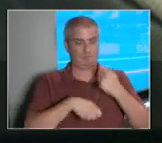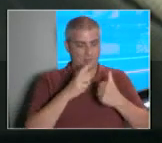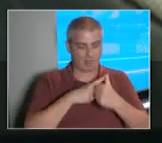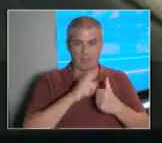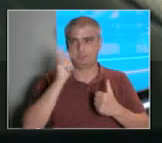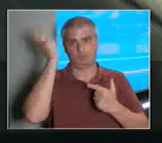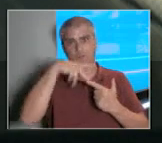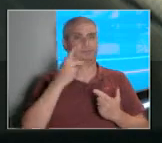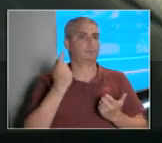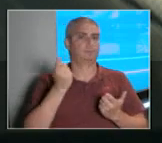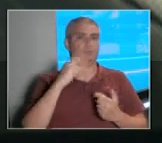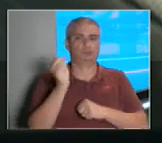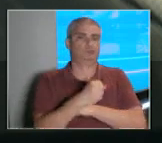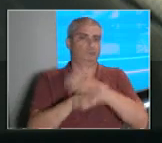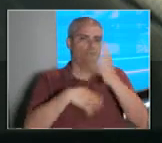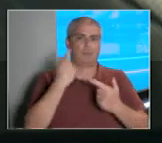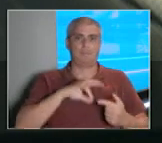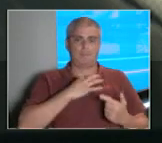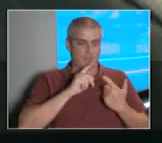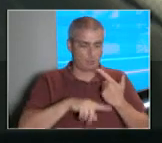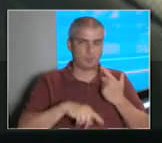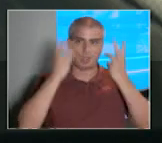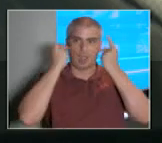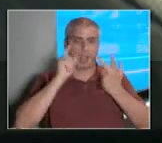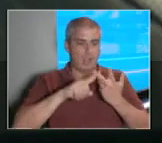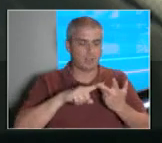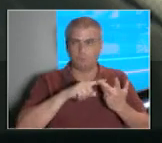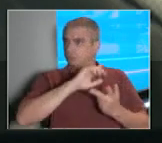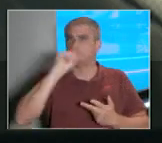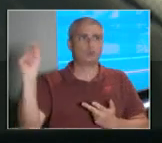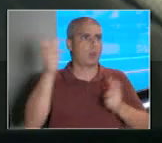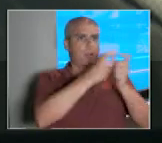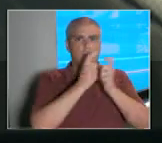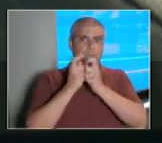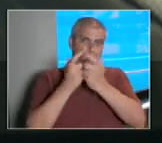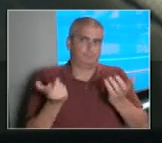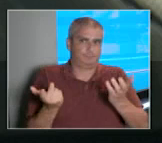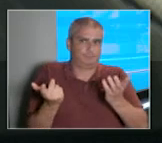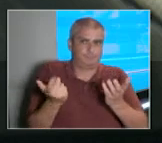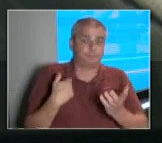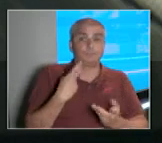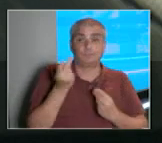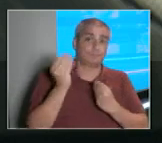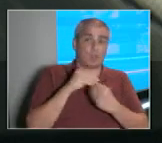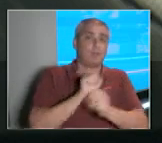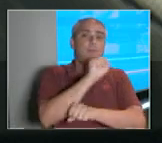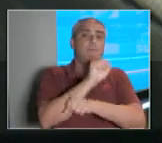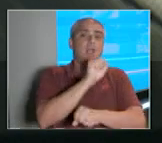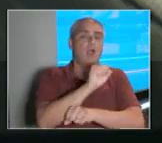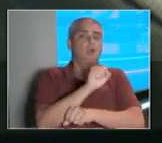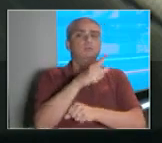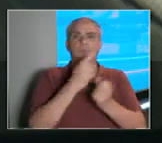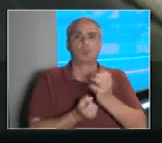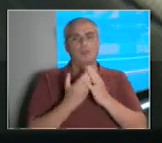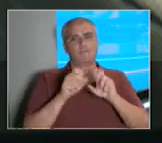אלה שמבינים שיש חידלון בבריאות, במגזר החרדי, בכל המגזרים, ולכן אנחנו נראה פה עוד מחאות, שזה